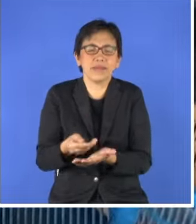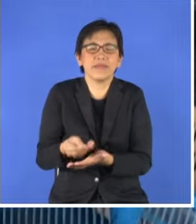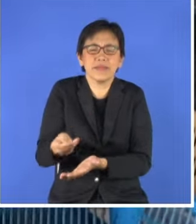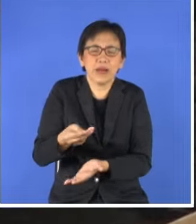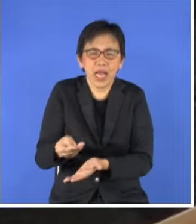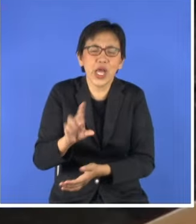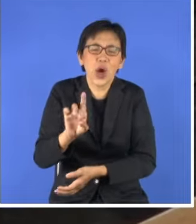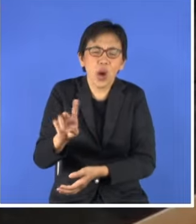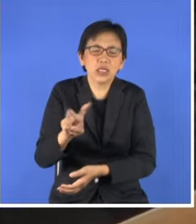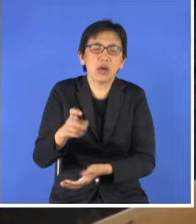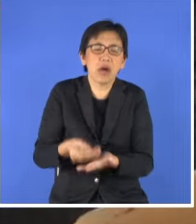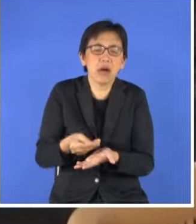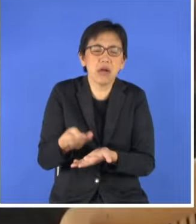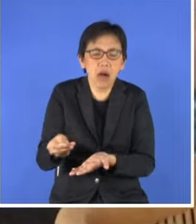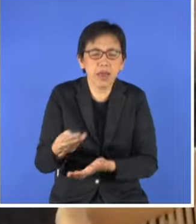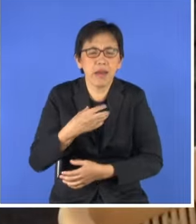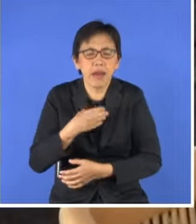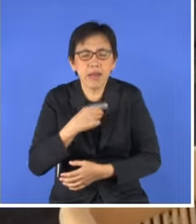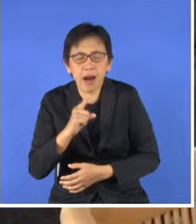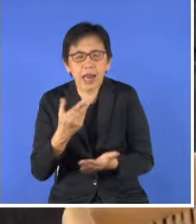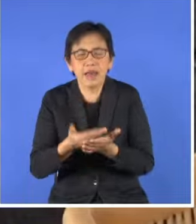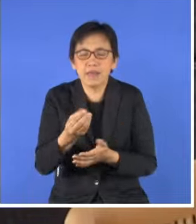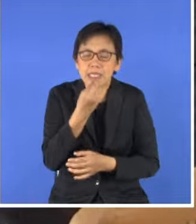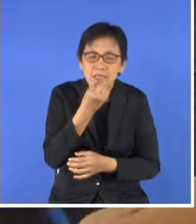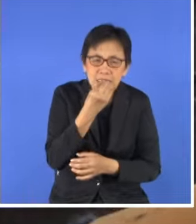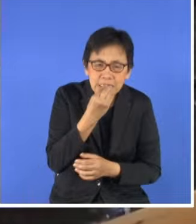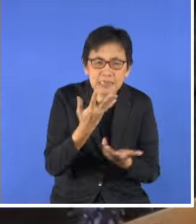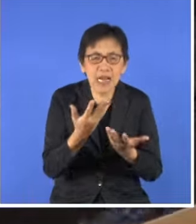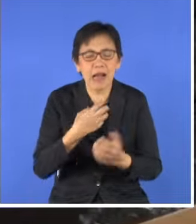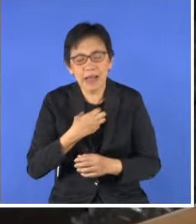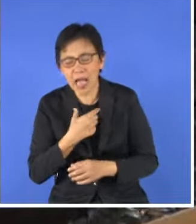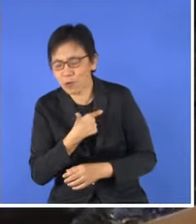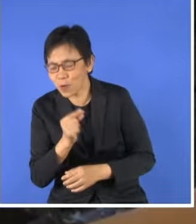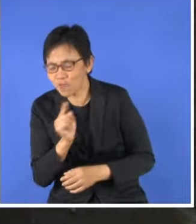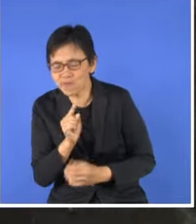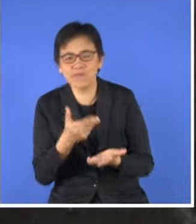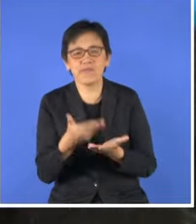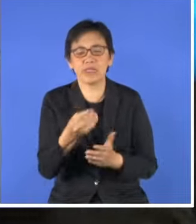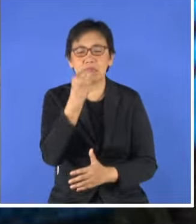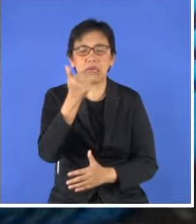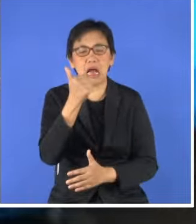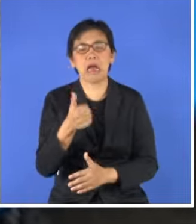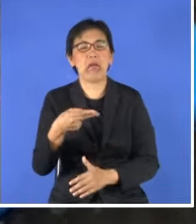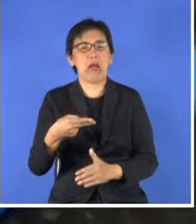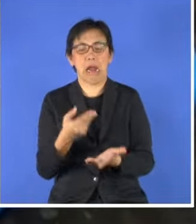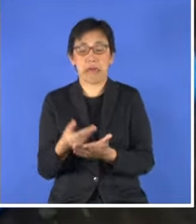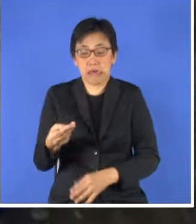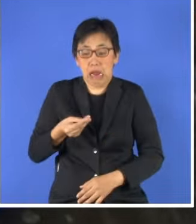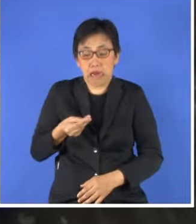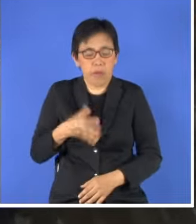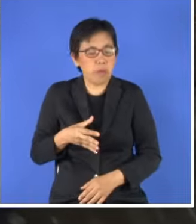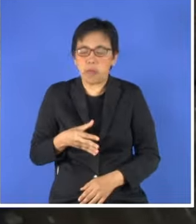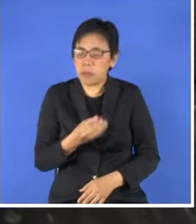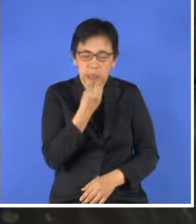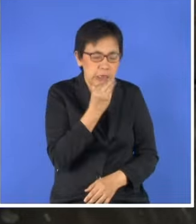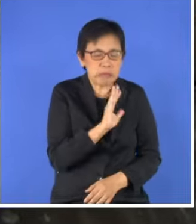1002นะครับเพราะอยากให้น้องได้เอาไปซื้อของกินหรืออะไรที่น้องชอบก็จะซื้อกินได้แต่หลานก็จะเก็บไว้ว่าอย่างงั้นใครให้เงินมา